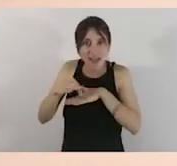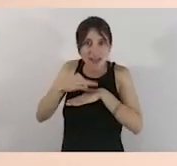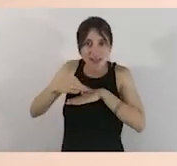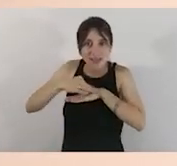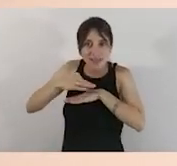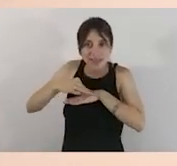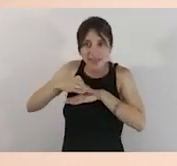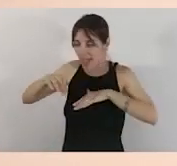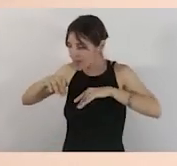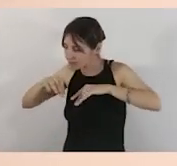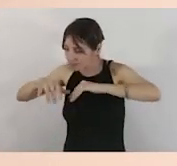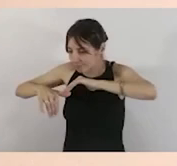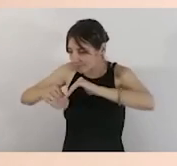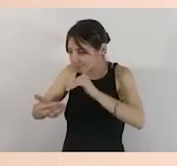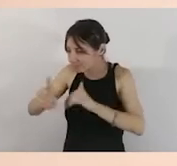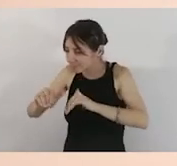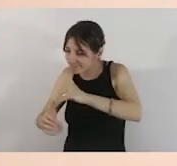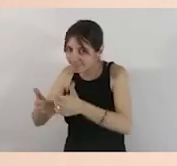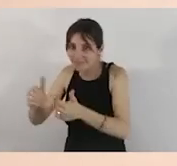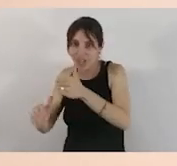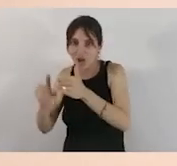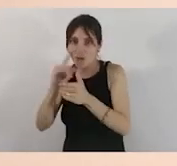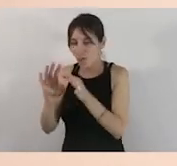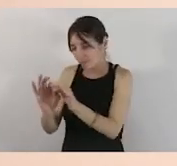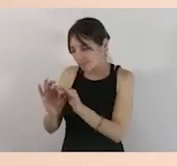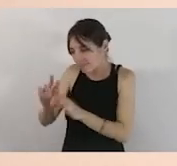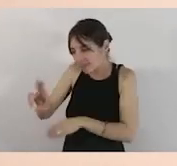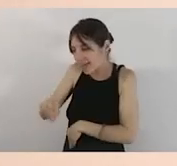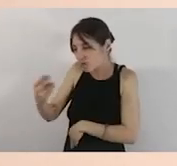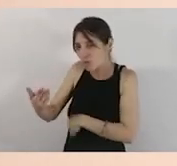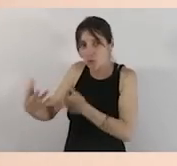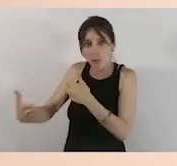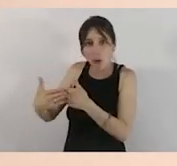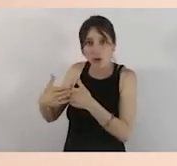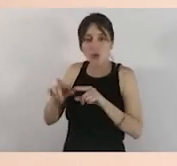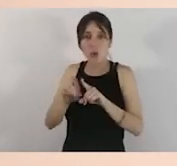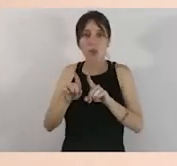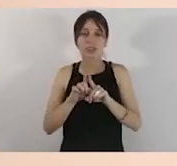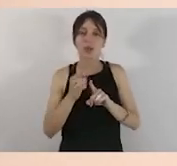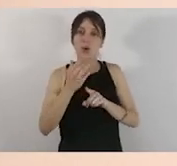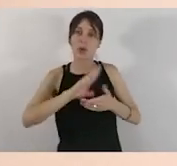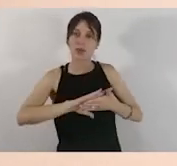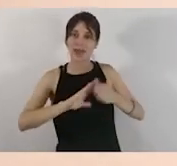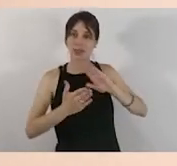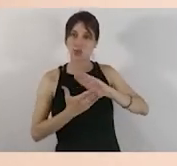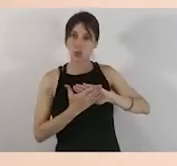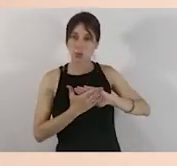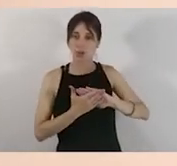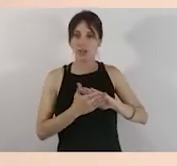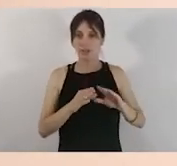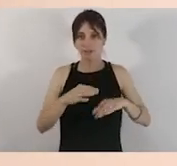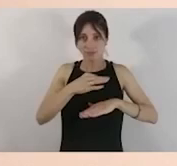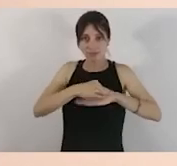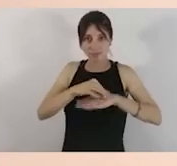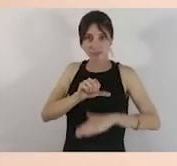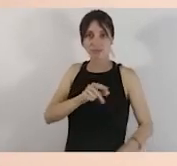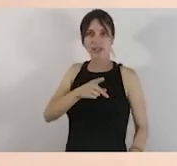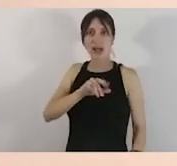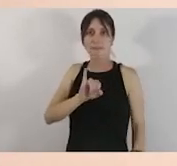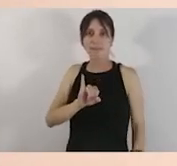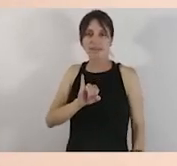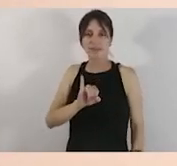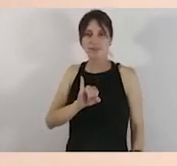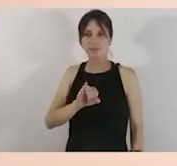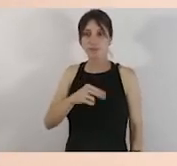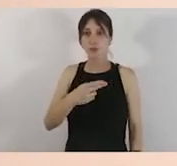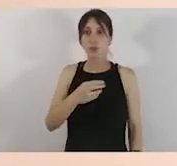la nature. Il y a également l'association chez nous, dans le premier, la Terre Happy du Rakati, qui aussi